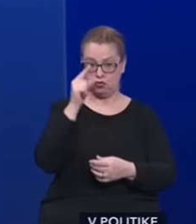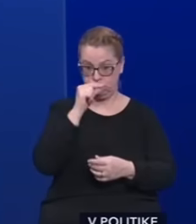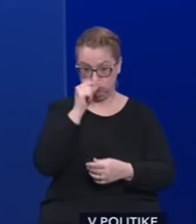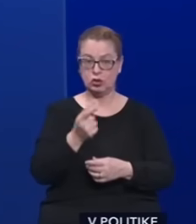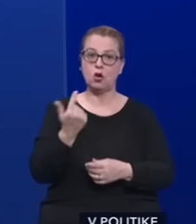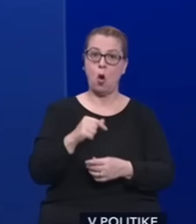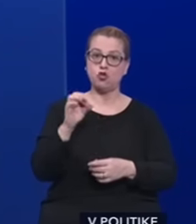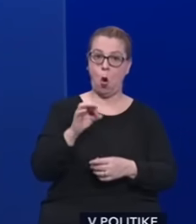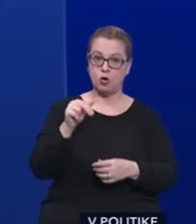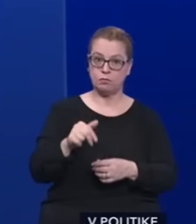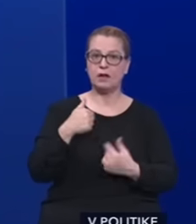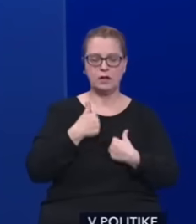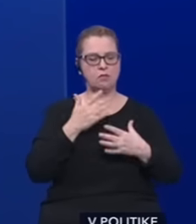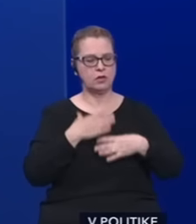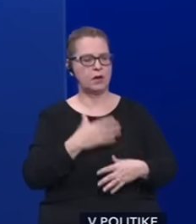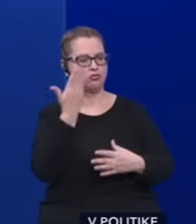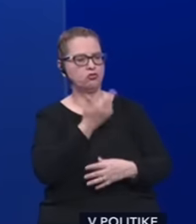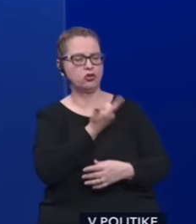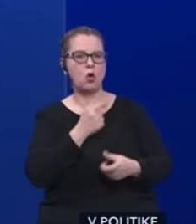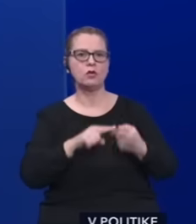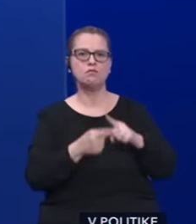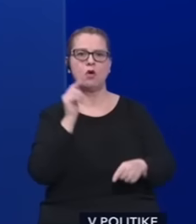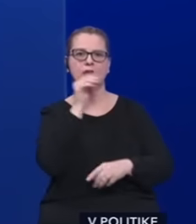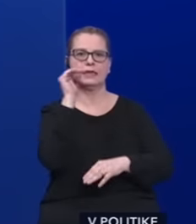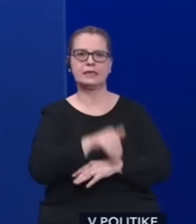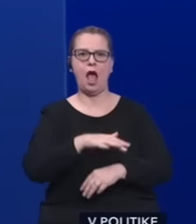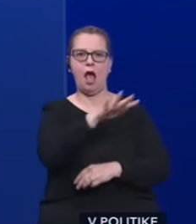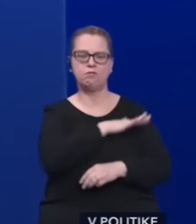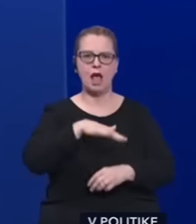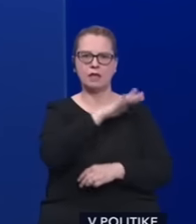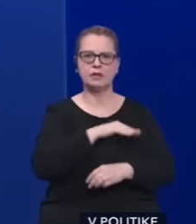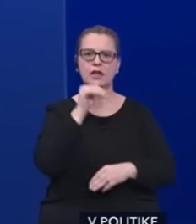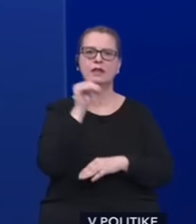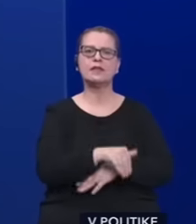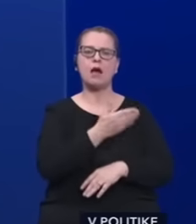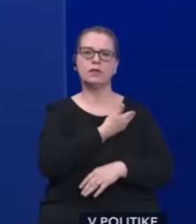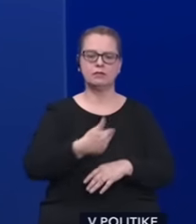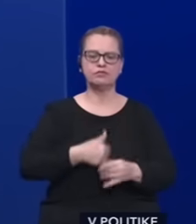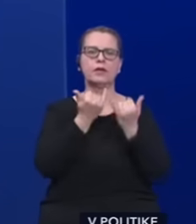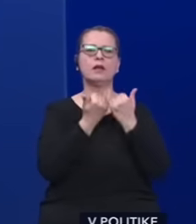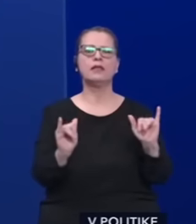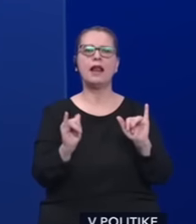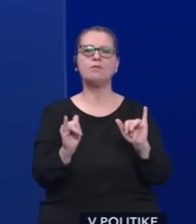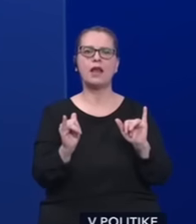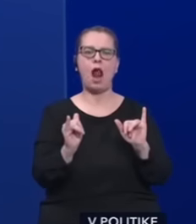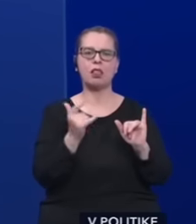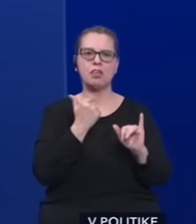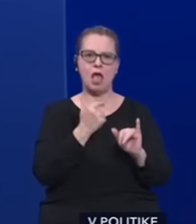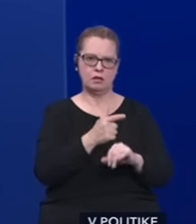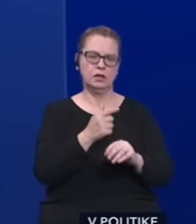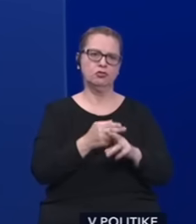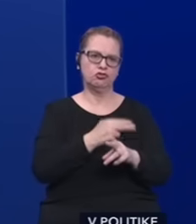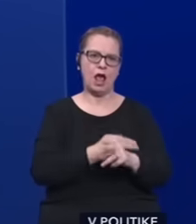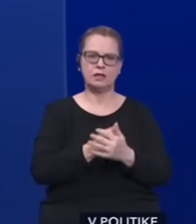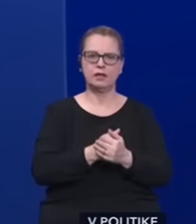ja sa budem radšej učiť od politikov, ktorí sú na západe, ktorí majú západné demokracie a liberálne krajiny. A toto vyjadrenie ani